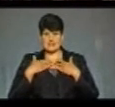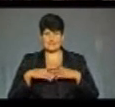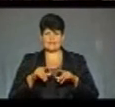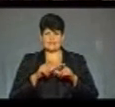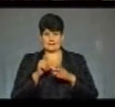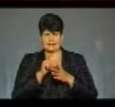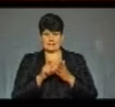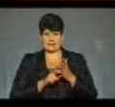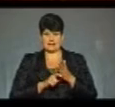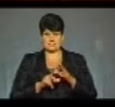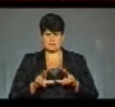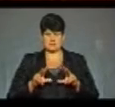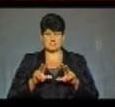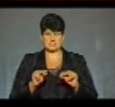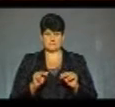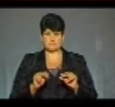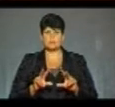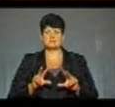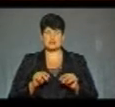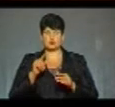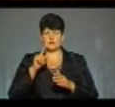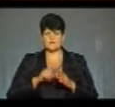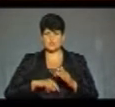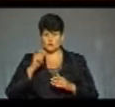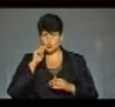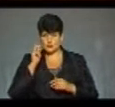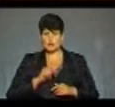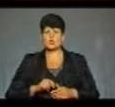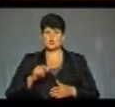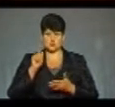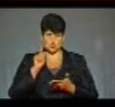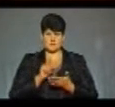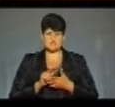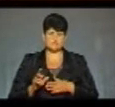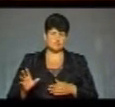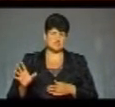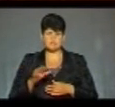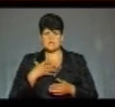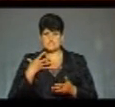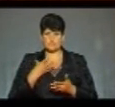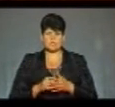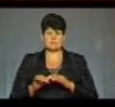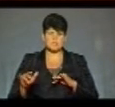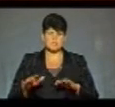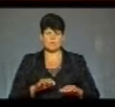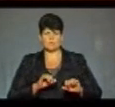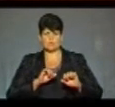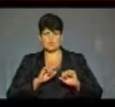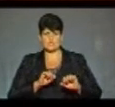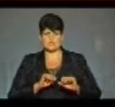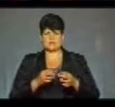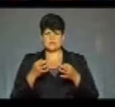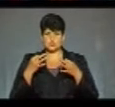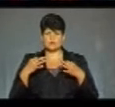присяги депутатів. Присягаю на вірність України, зобов'язуюсь усіма своїми діями боронити